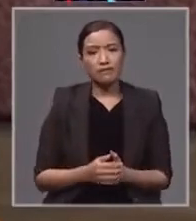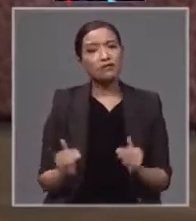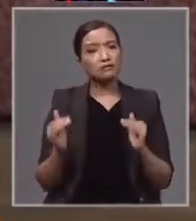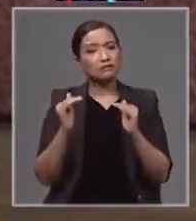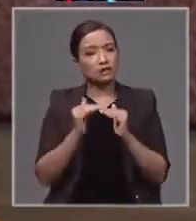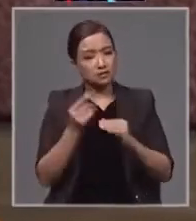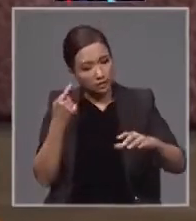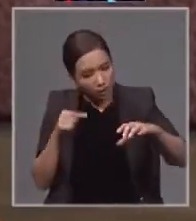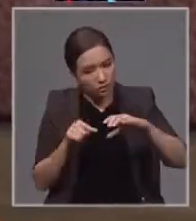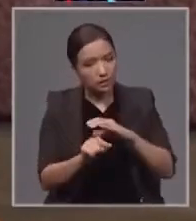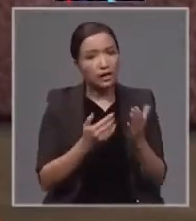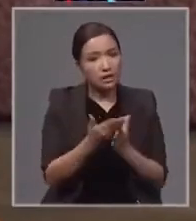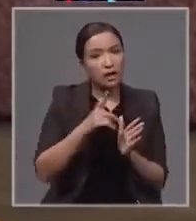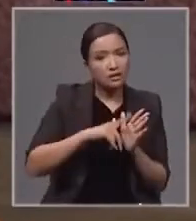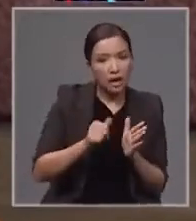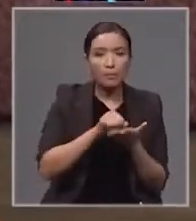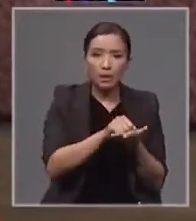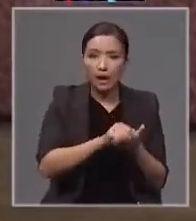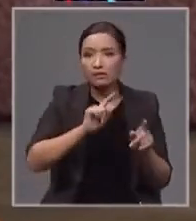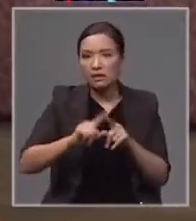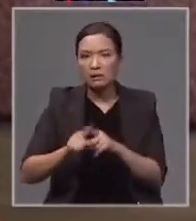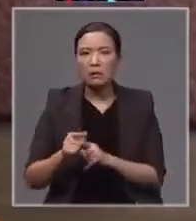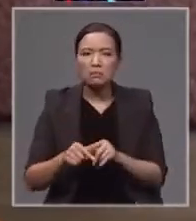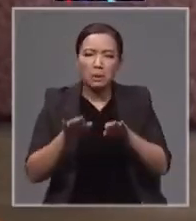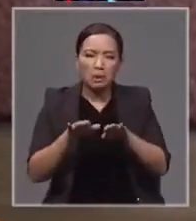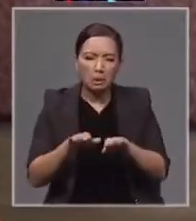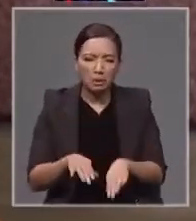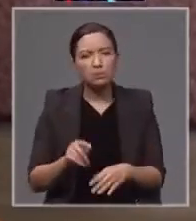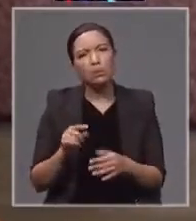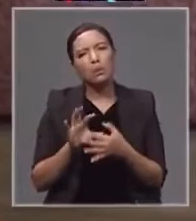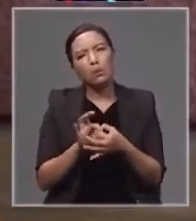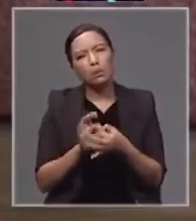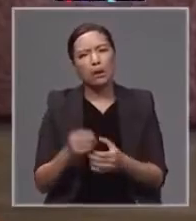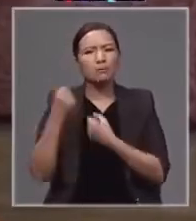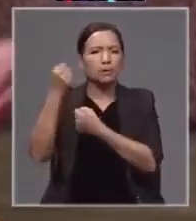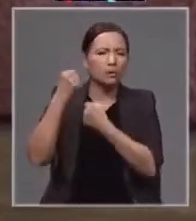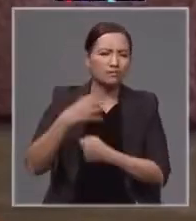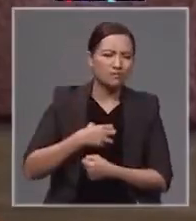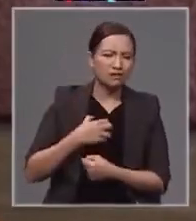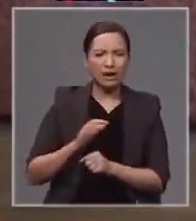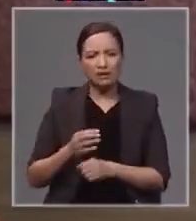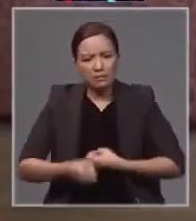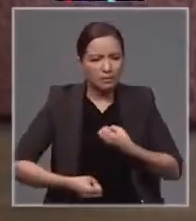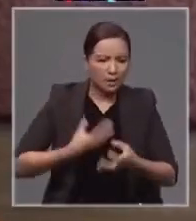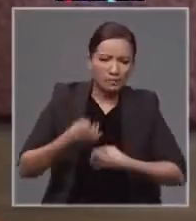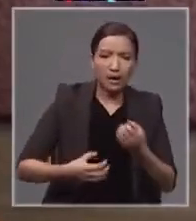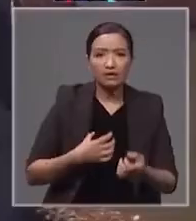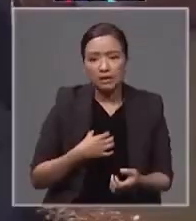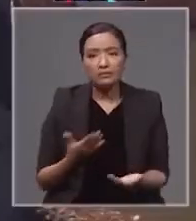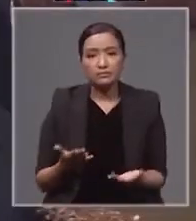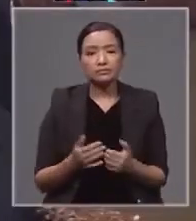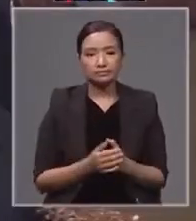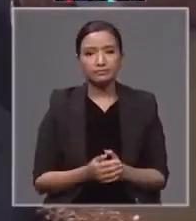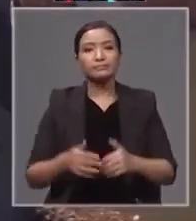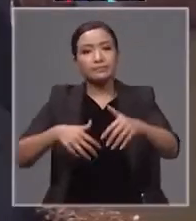ในการเข้าถึงยาเข้าถึงบริการหรืออะไรต่อไม่อะไรมันน้อยลงเขาก็เลยมีความกังวล กัน จะประท้วงกันบ้างหรือว่าจะมาแสดงความคิดเห็นกันบ้างอย่างเงี้ย ตรงนี้ก็ประ